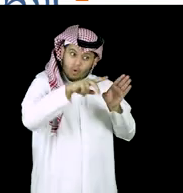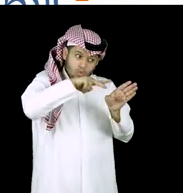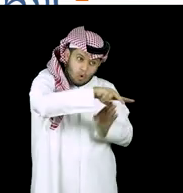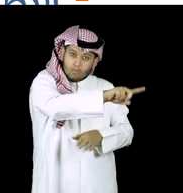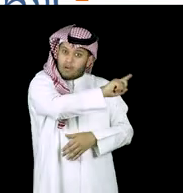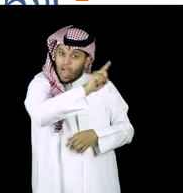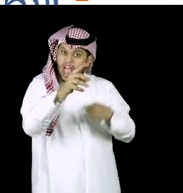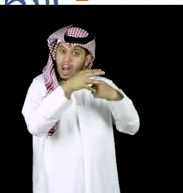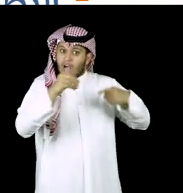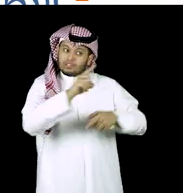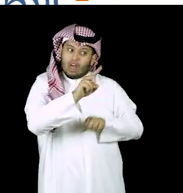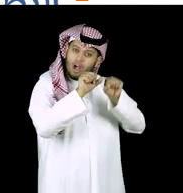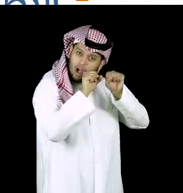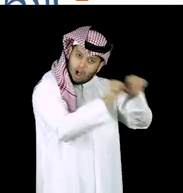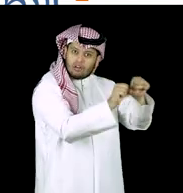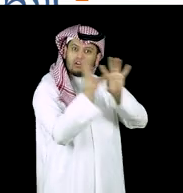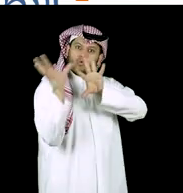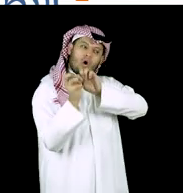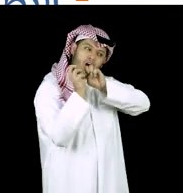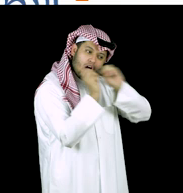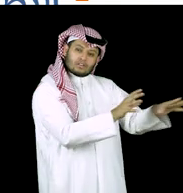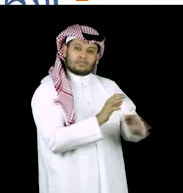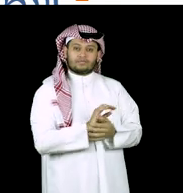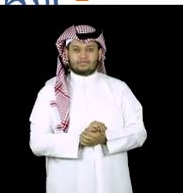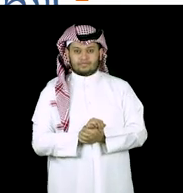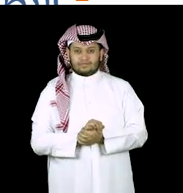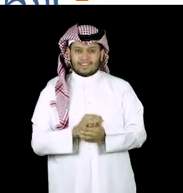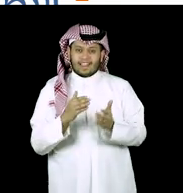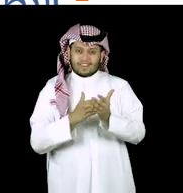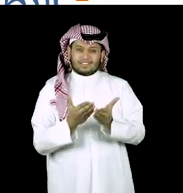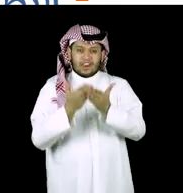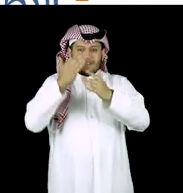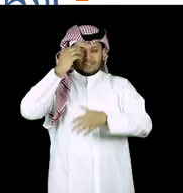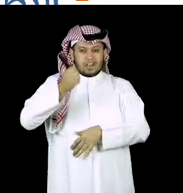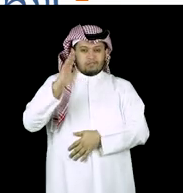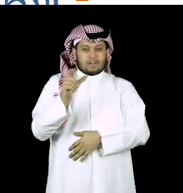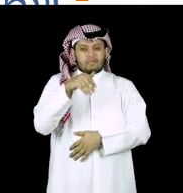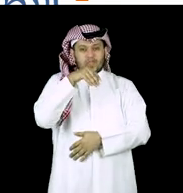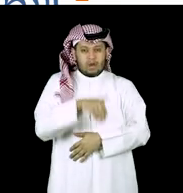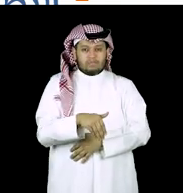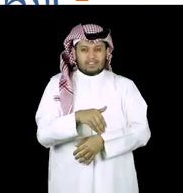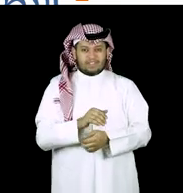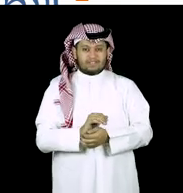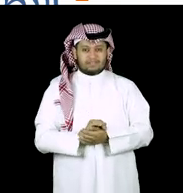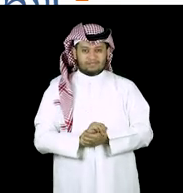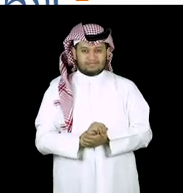من حقوقه ما هو له. وصلى الله وسلم على نبينا محمد.